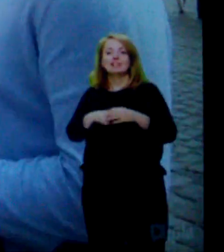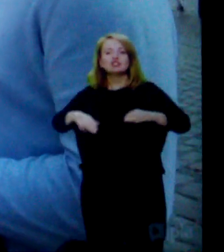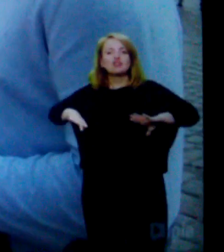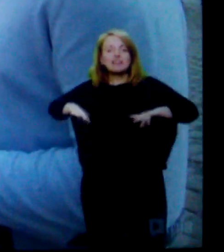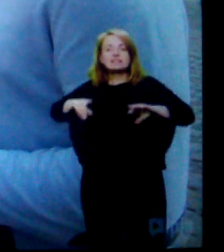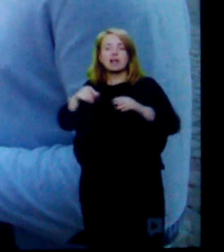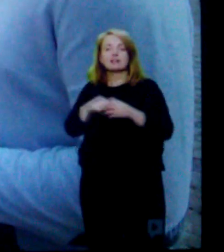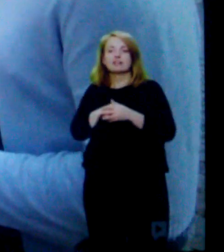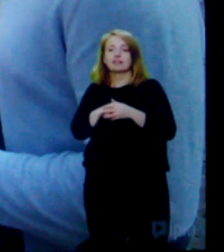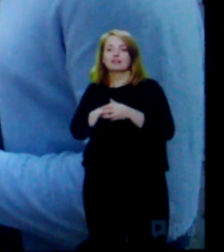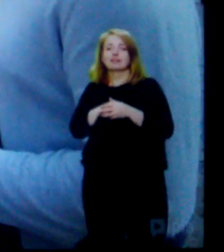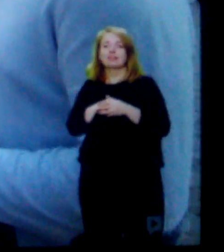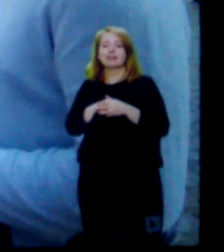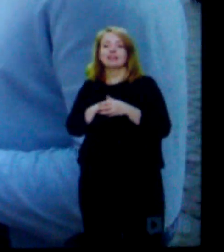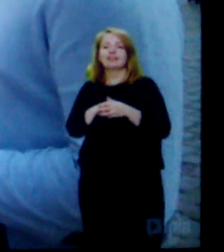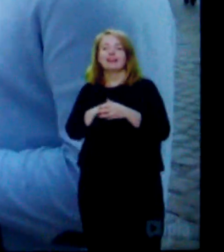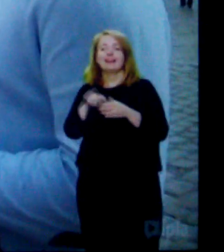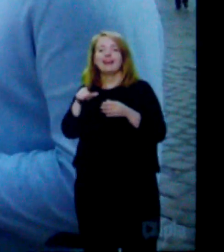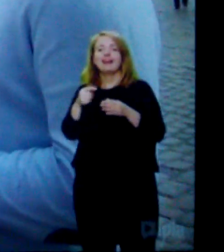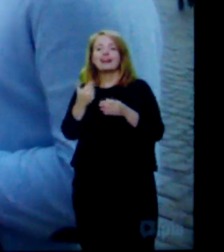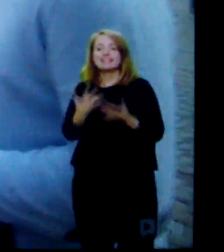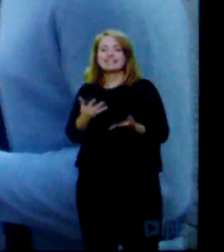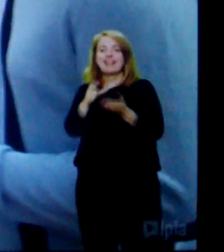Szwajcaria. Pani teraz do wujka kogla zerka, tak?